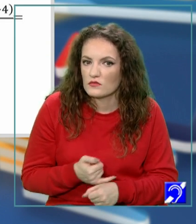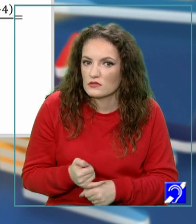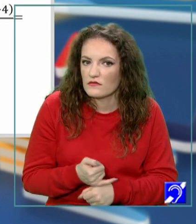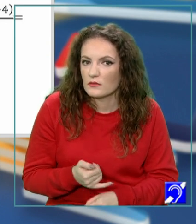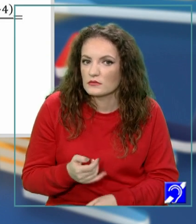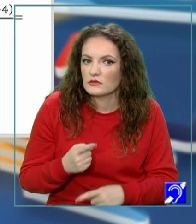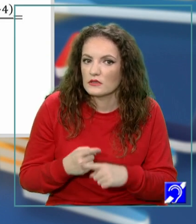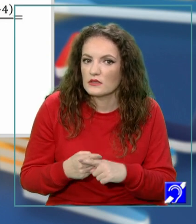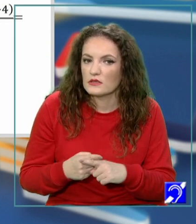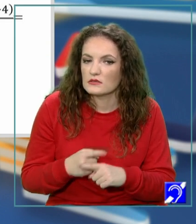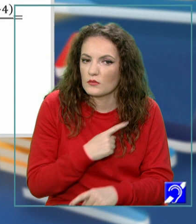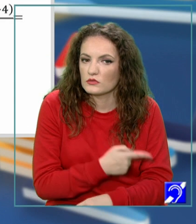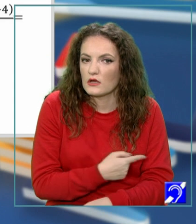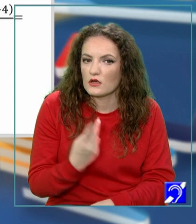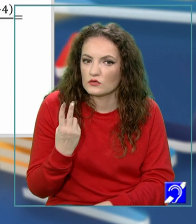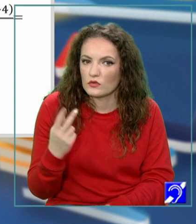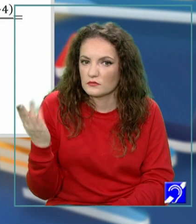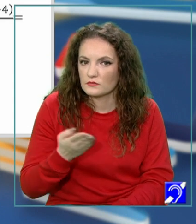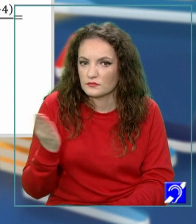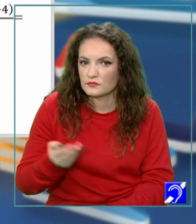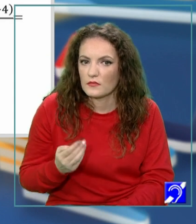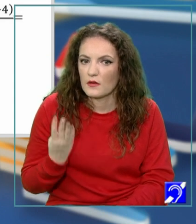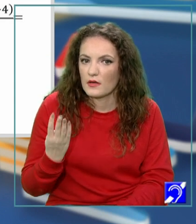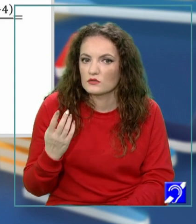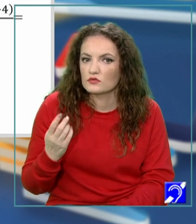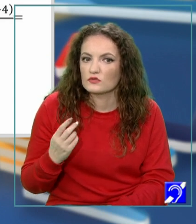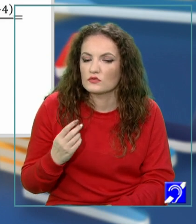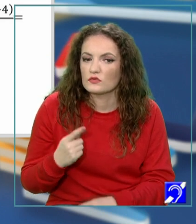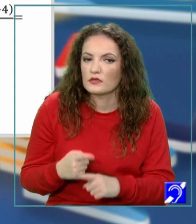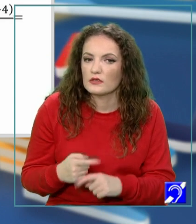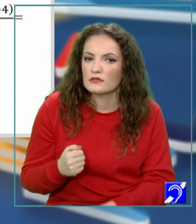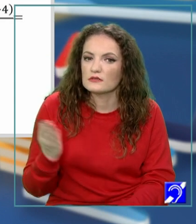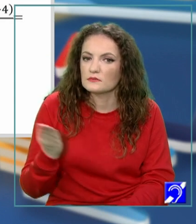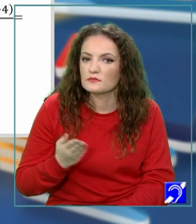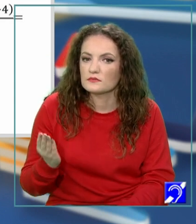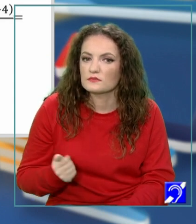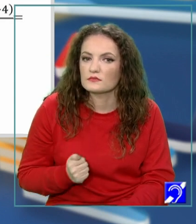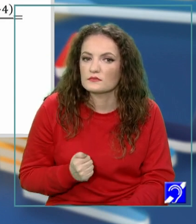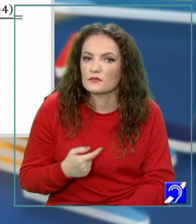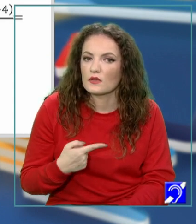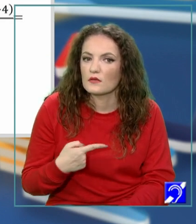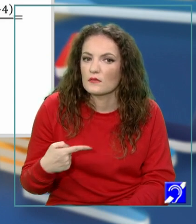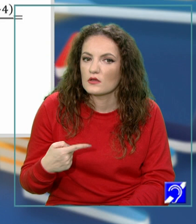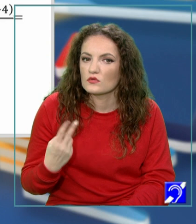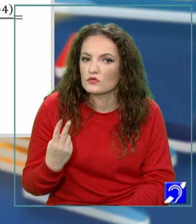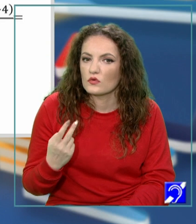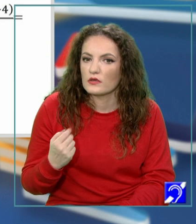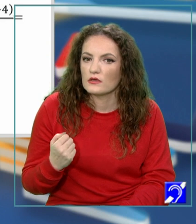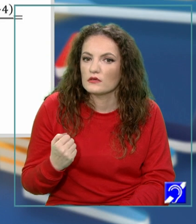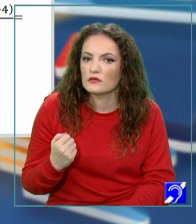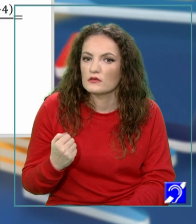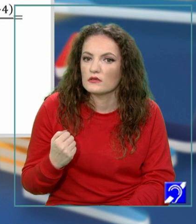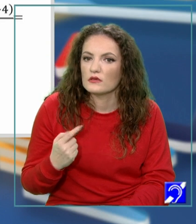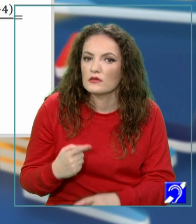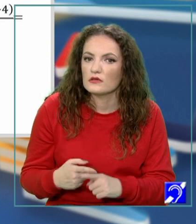reduce cu x pătrat. 4x de aici se reduce cu minus 4x. Să văd ce a mai rămas. Minus 2x și cu minus x fac minus 3x